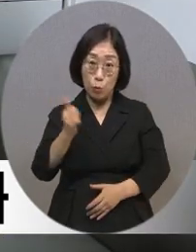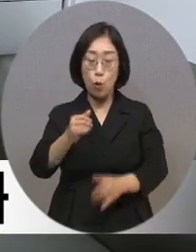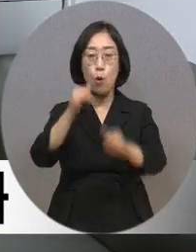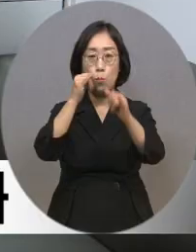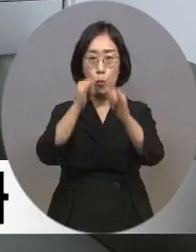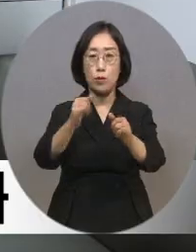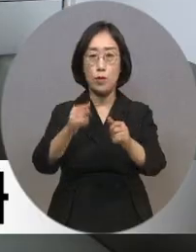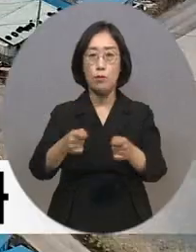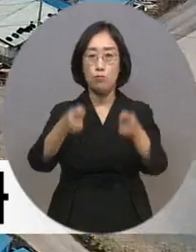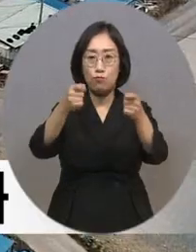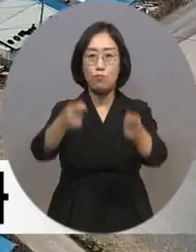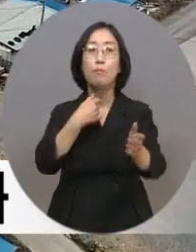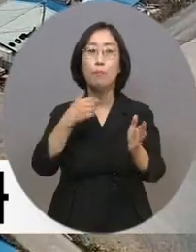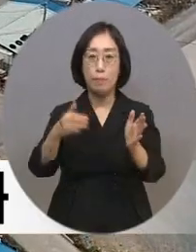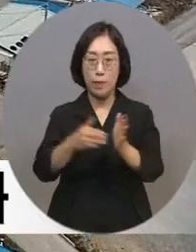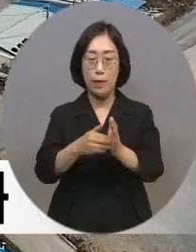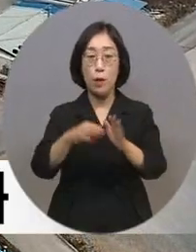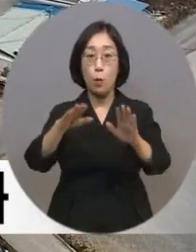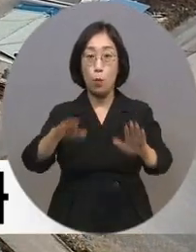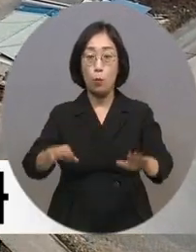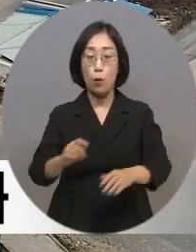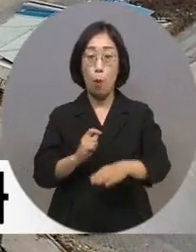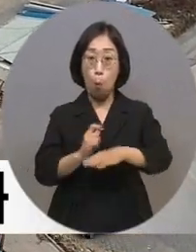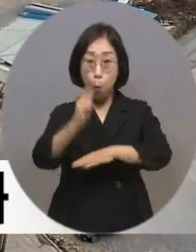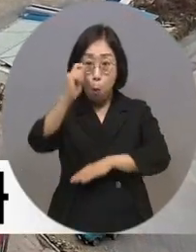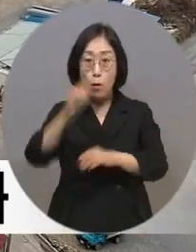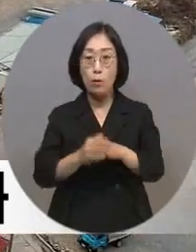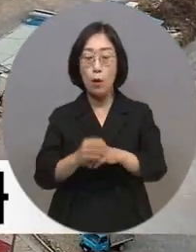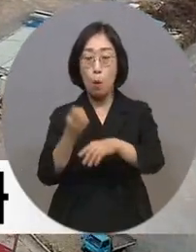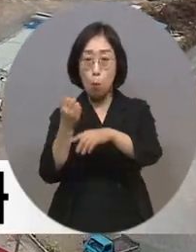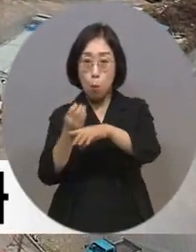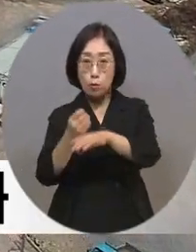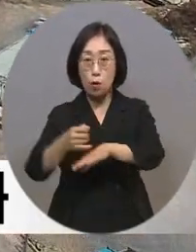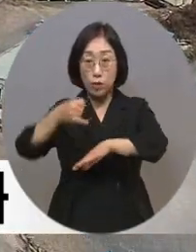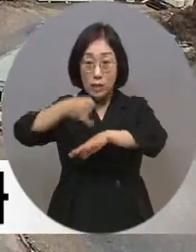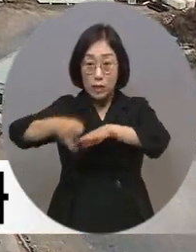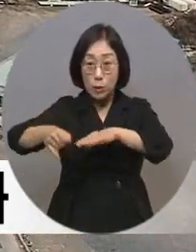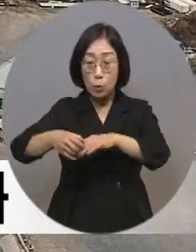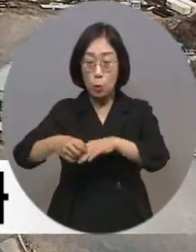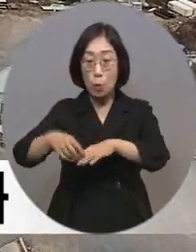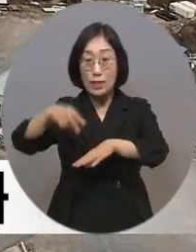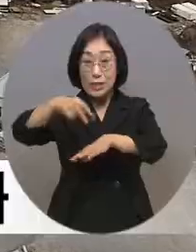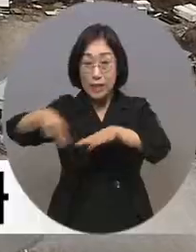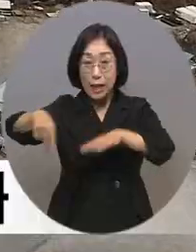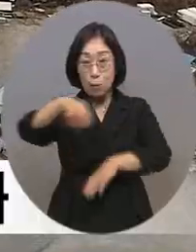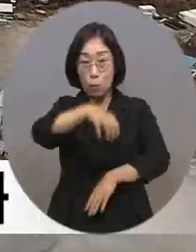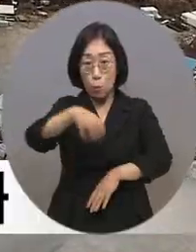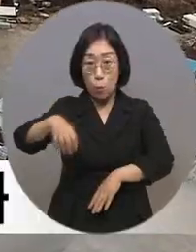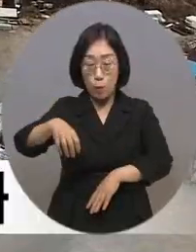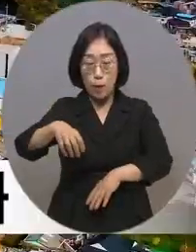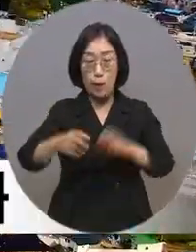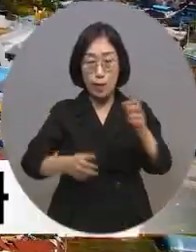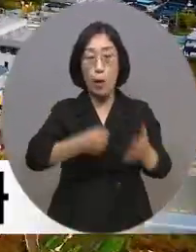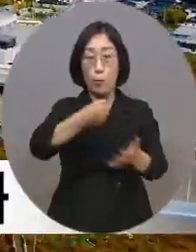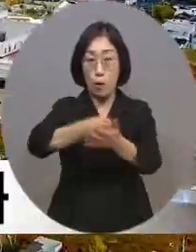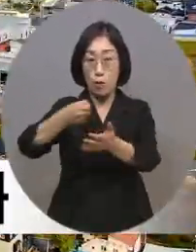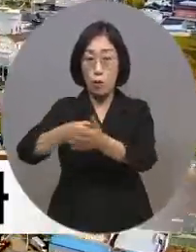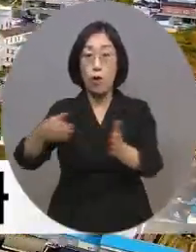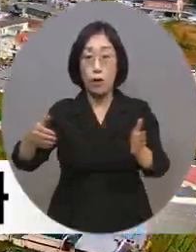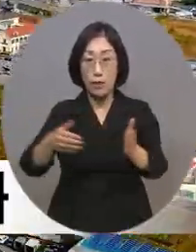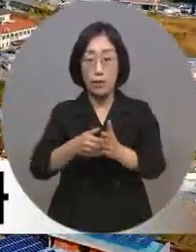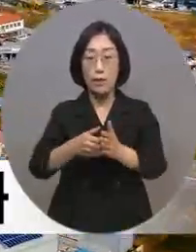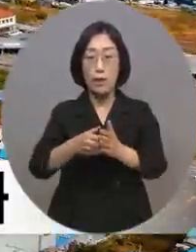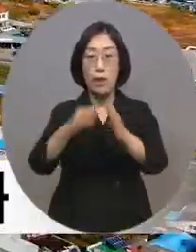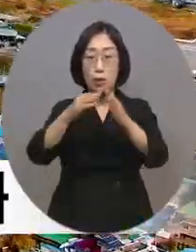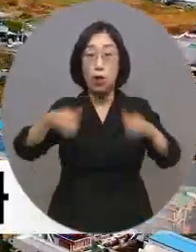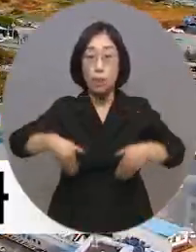바 있습니다. 현재 고흥, 보성, 진도, 신안 4개 군의 사업 부지가 확정됐으며